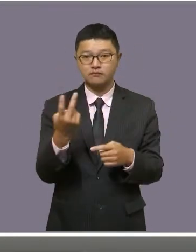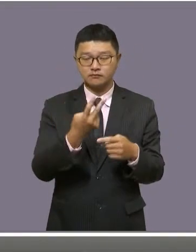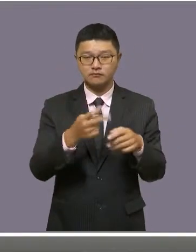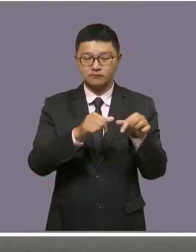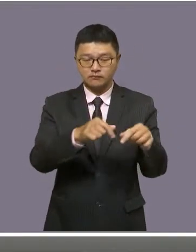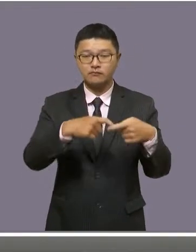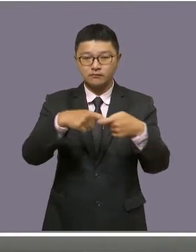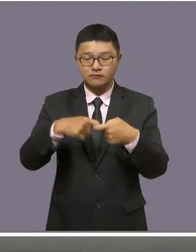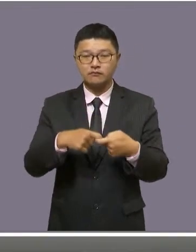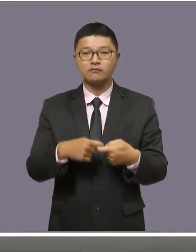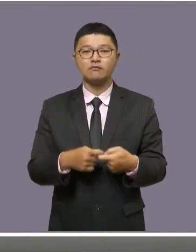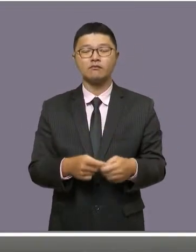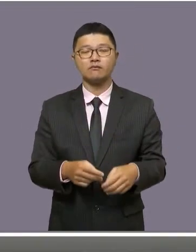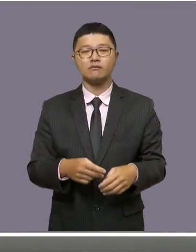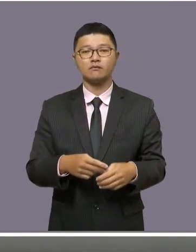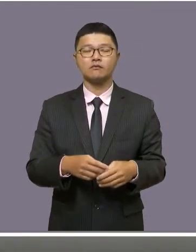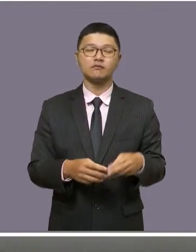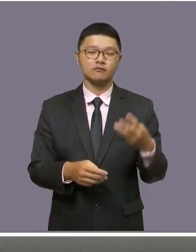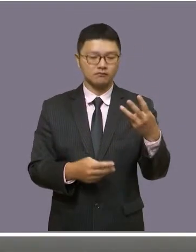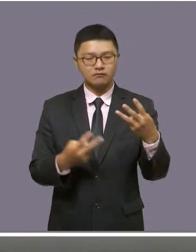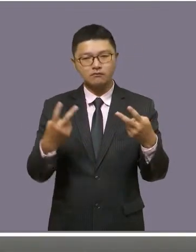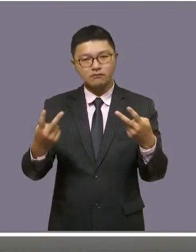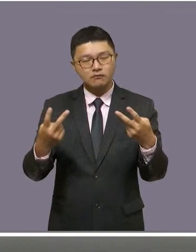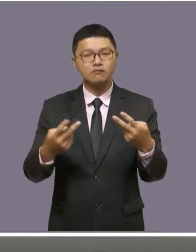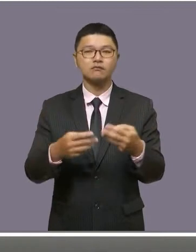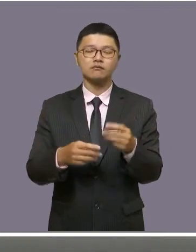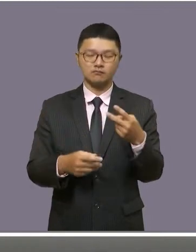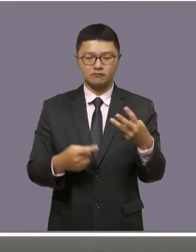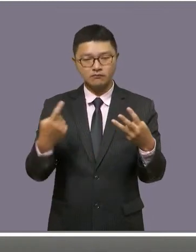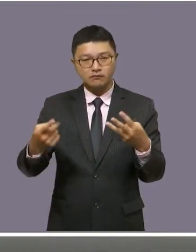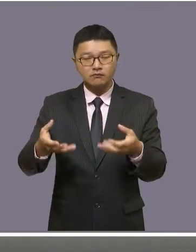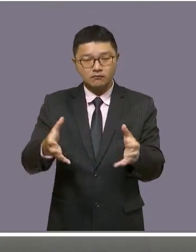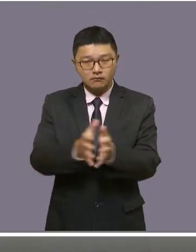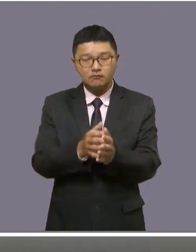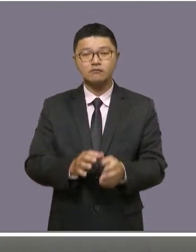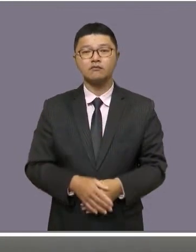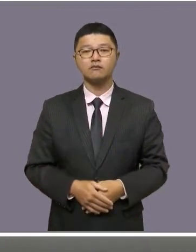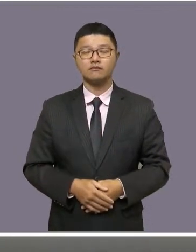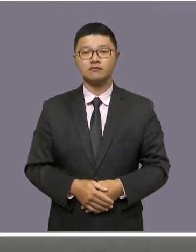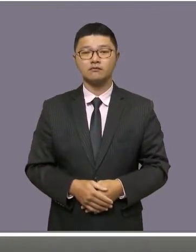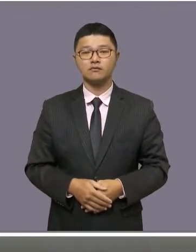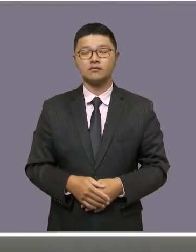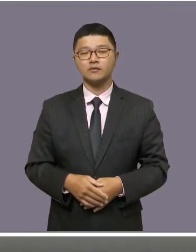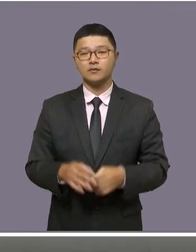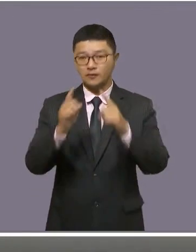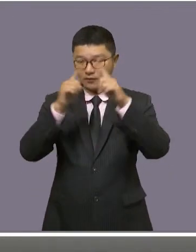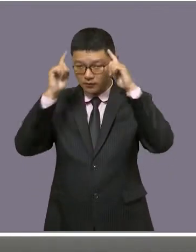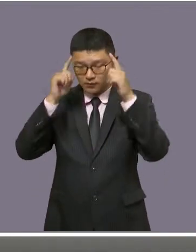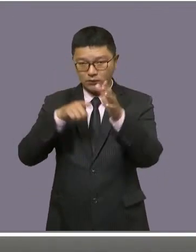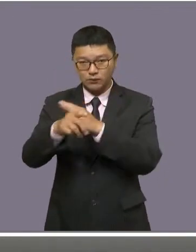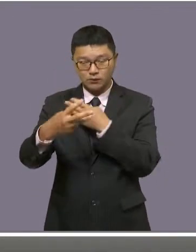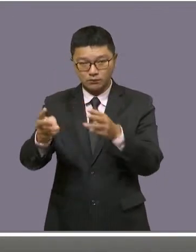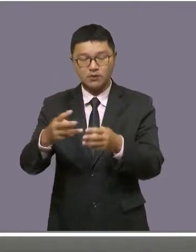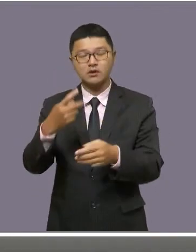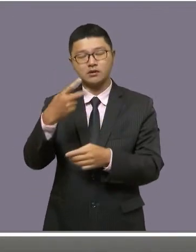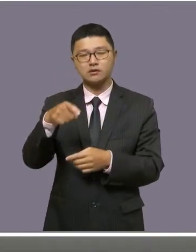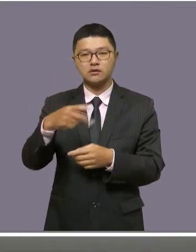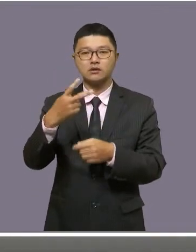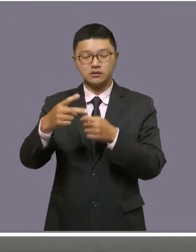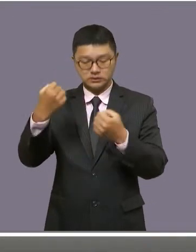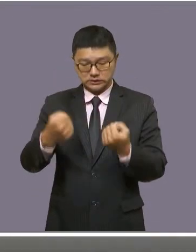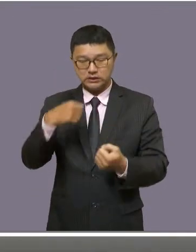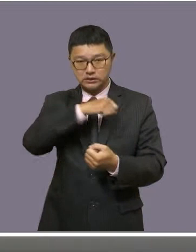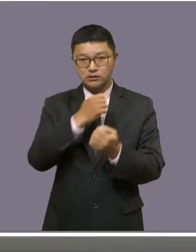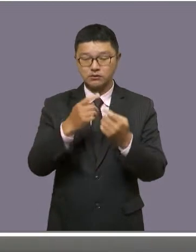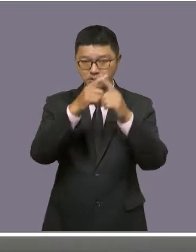会有2+2会有3+1都可以，或是2年制的学士专班，来台湾就读2年的